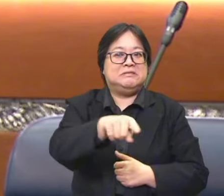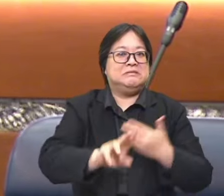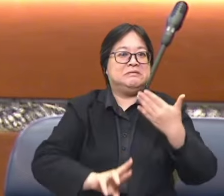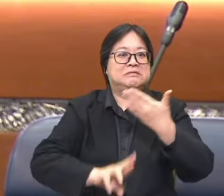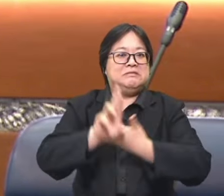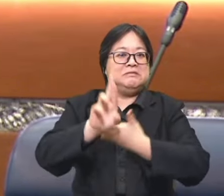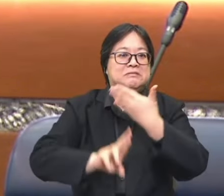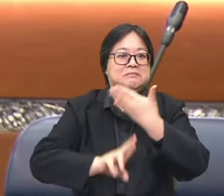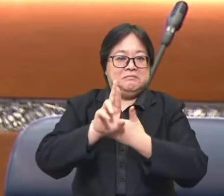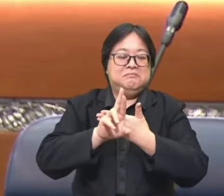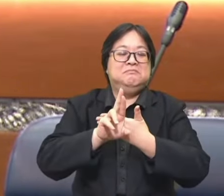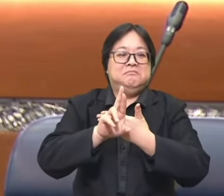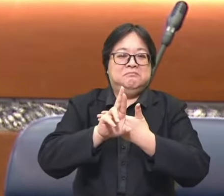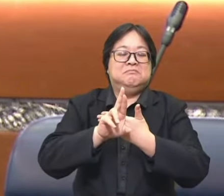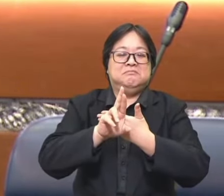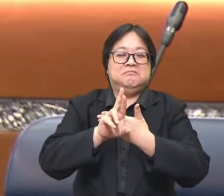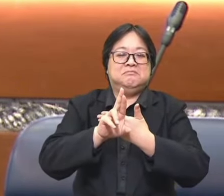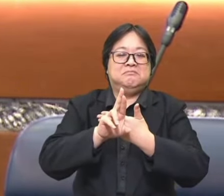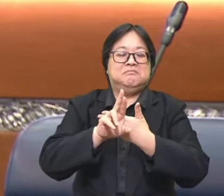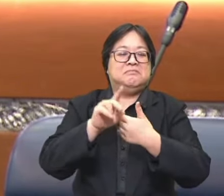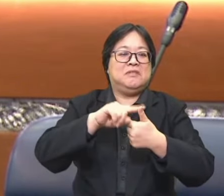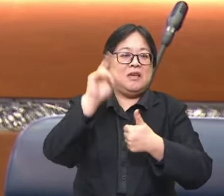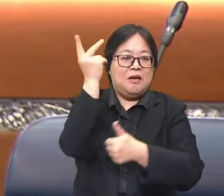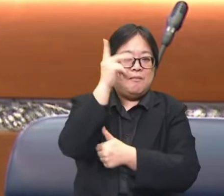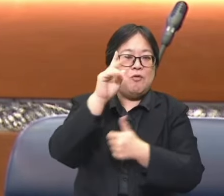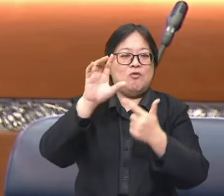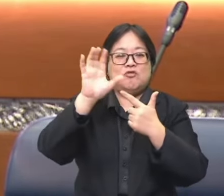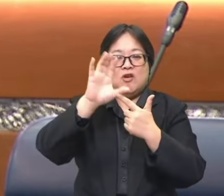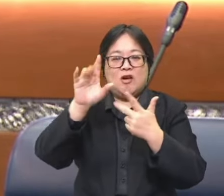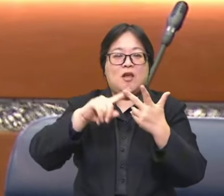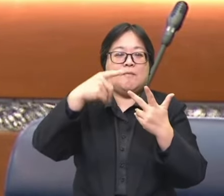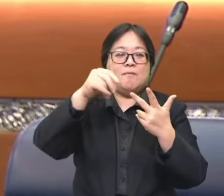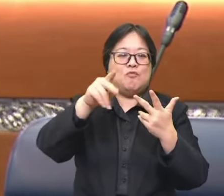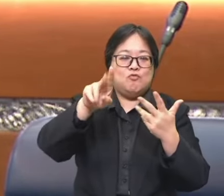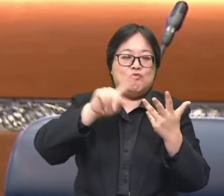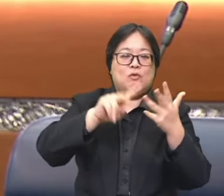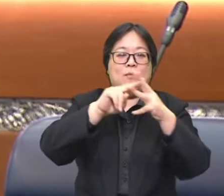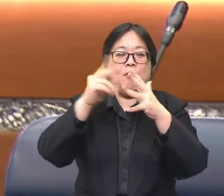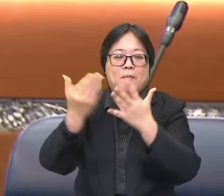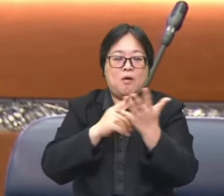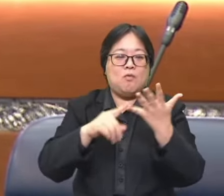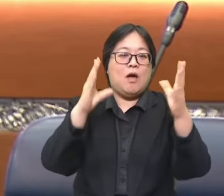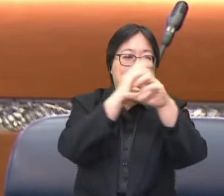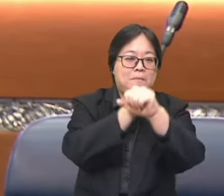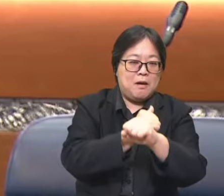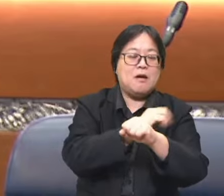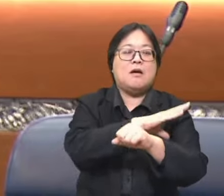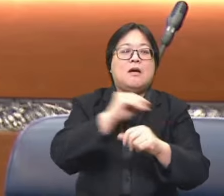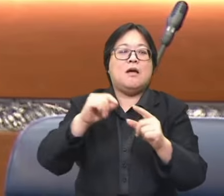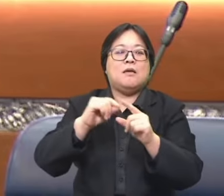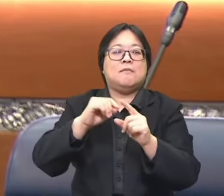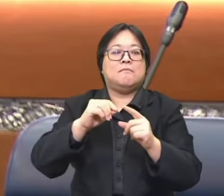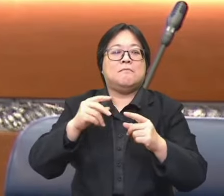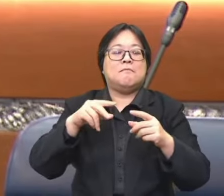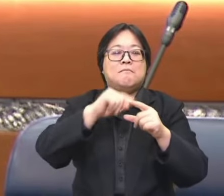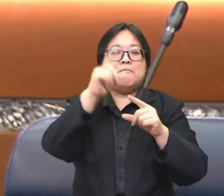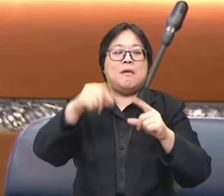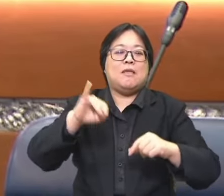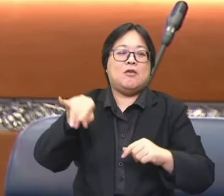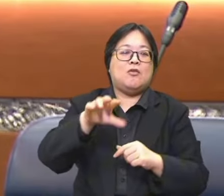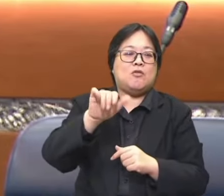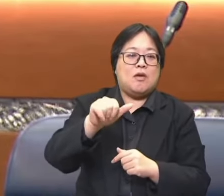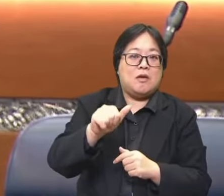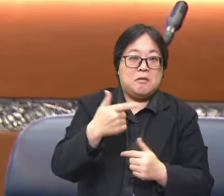tinggi di Kepong, Ceras, Pudu, Kampung Baru, Ampang dan Pandan Jaya.